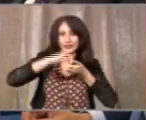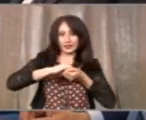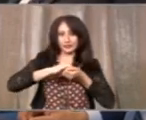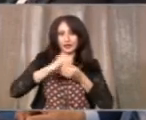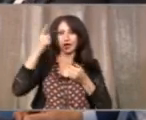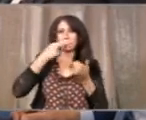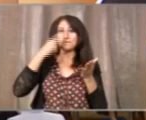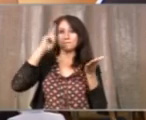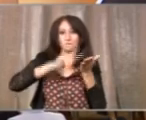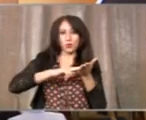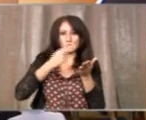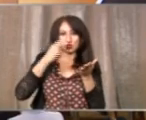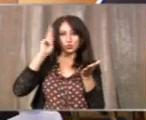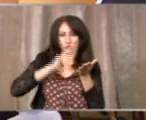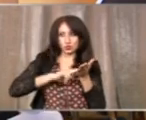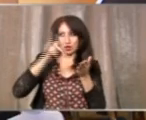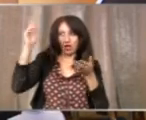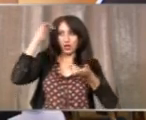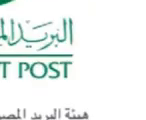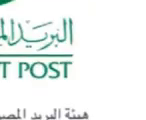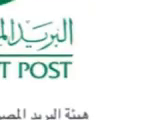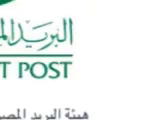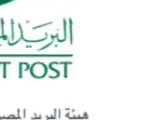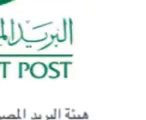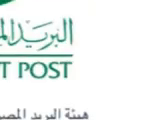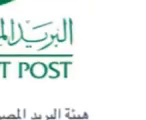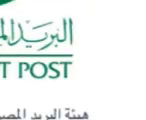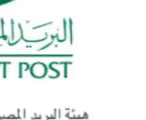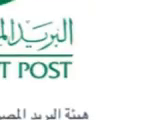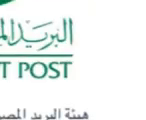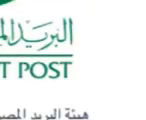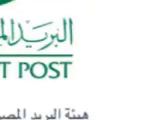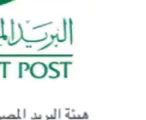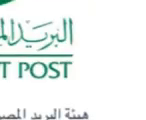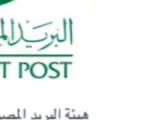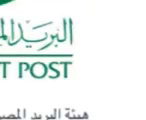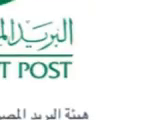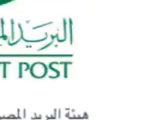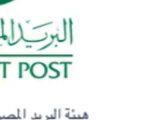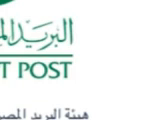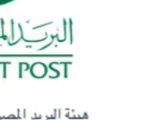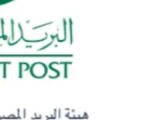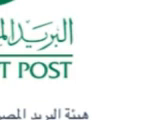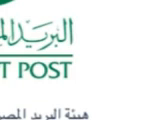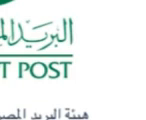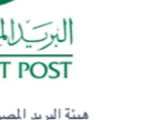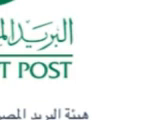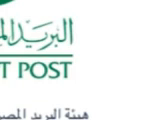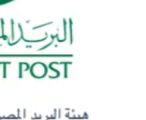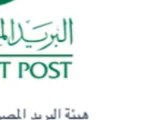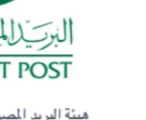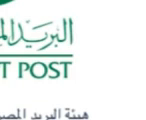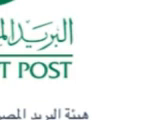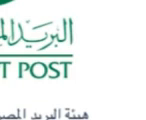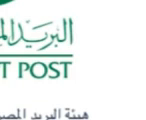البريد المصري وده حاجه كويسه نظرا لانتشار مكاتب البريد ووسائل الانتقال